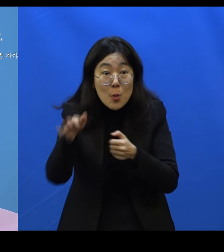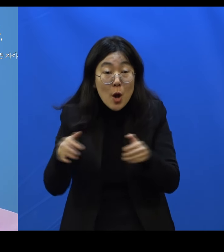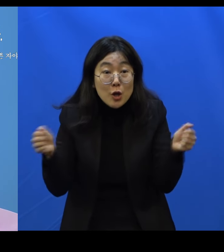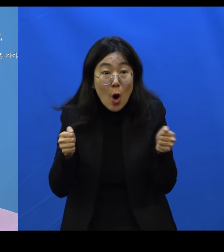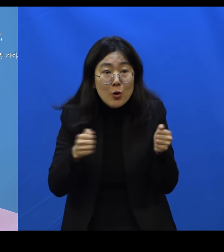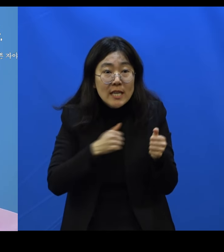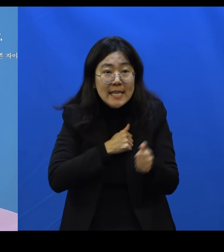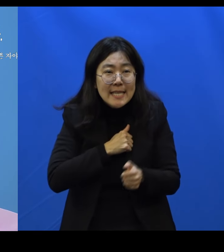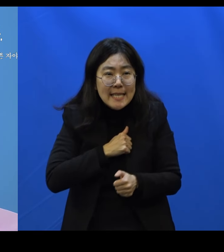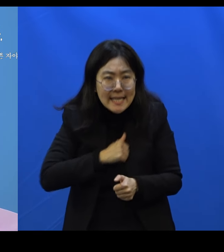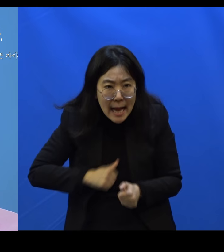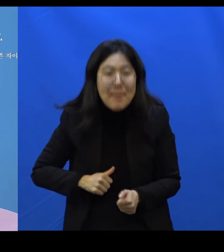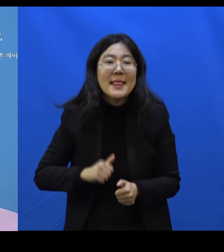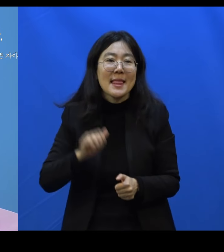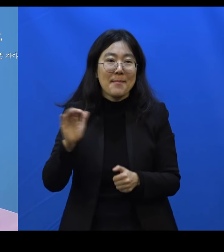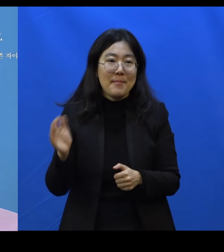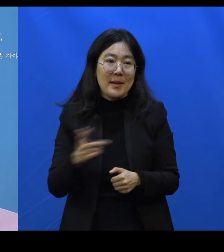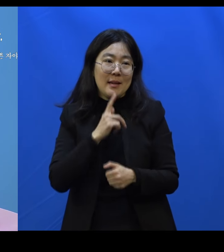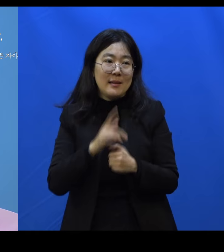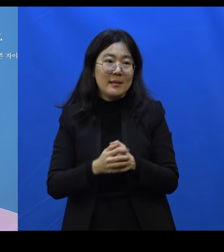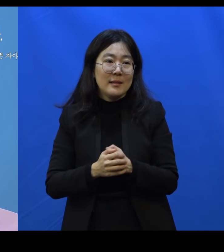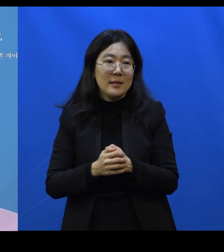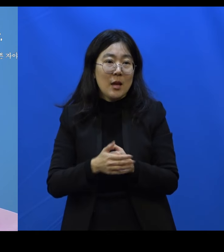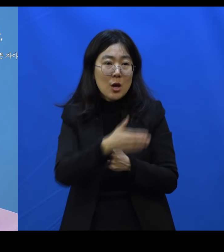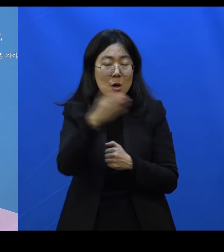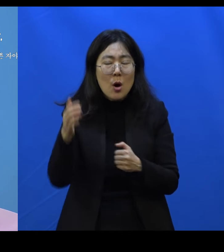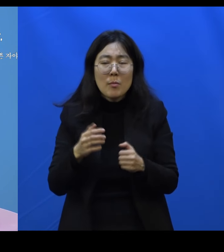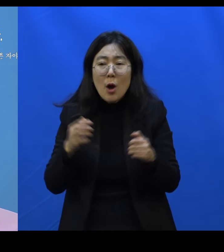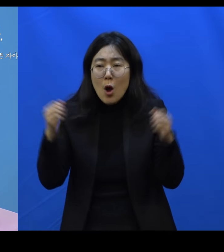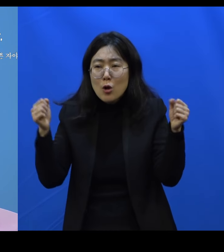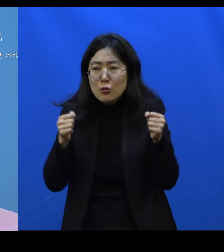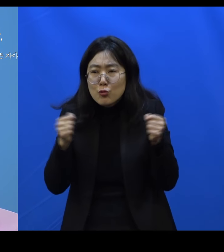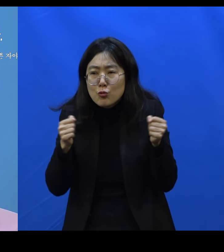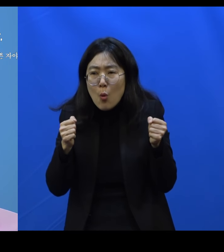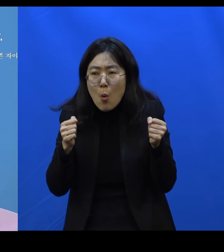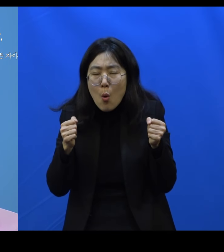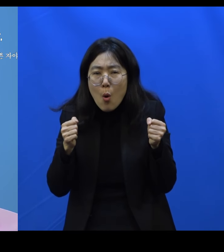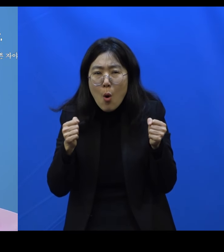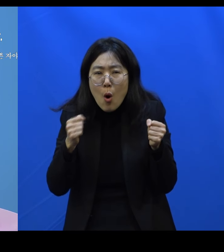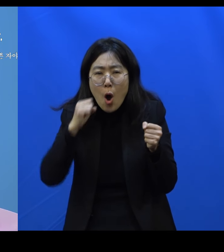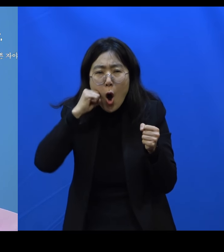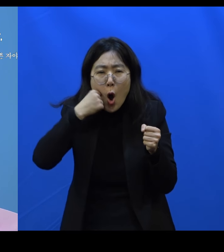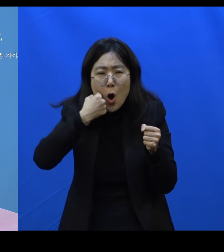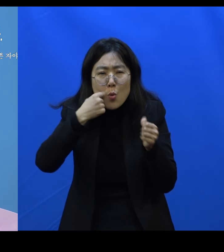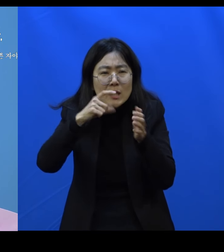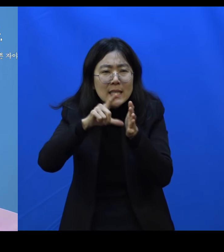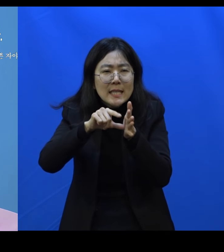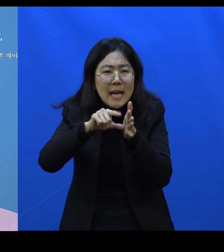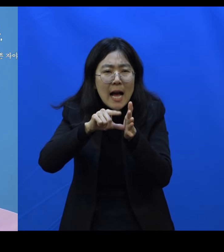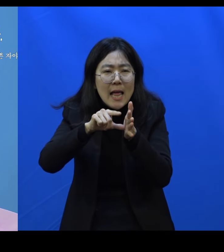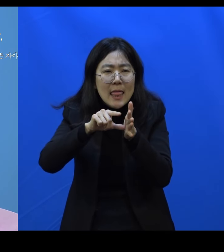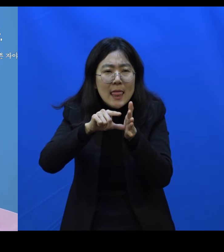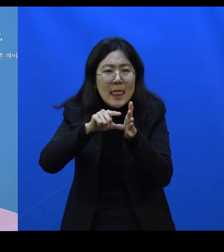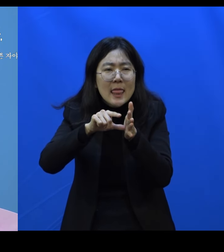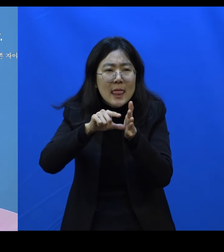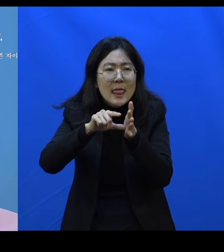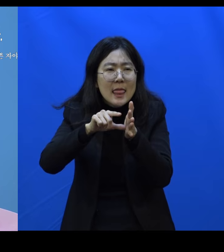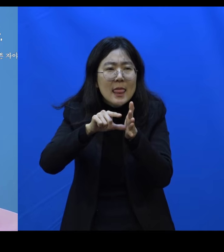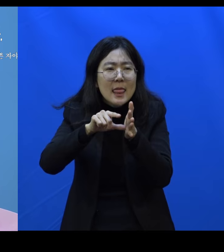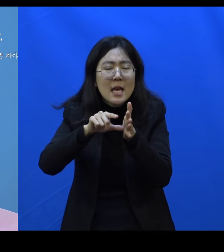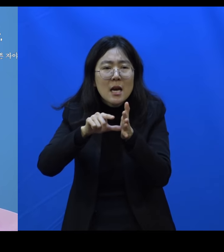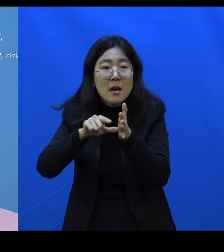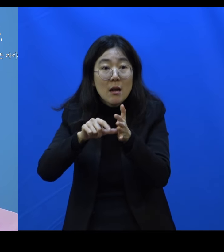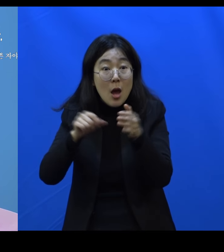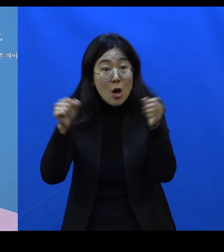여러분, 우리의 삶에 겨울이 있습니다. 춥고 어두운 시간, 힘겨운 시간. 겨울은